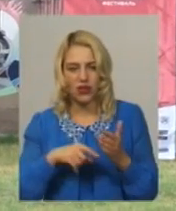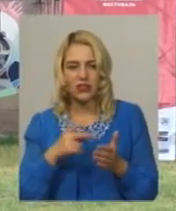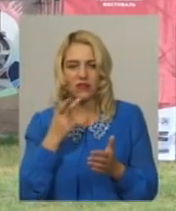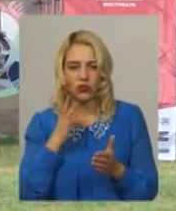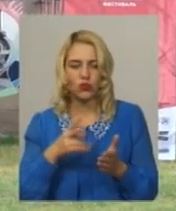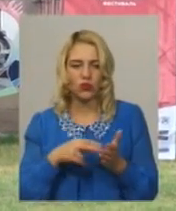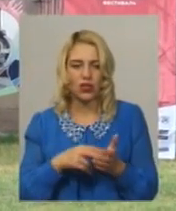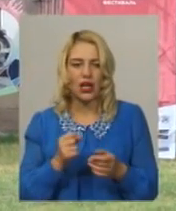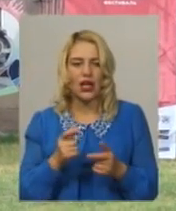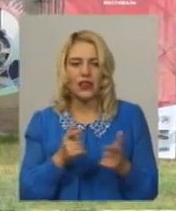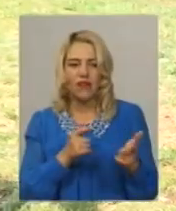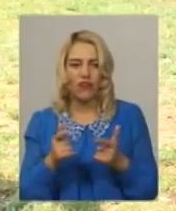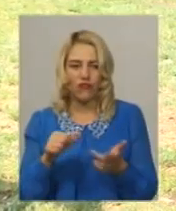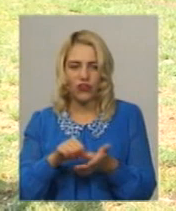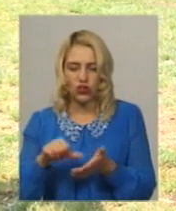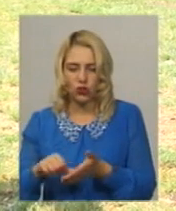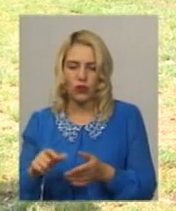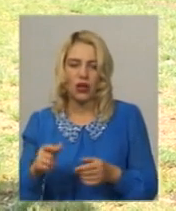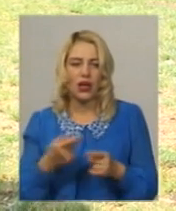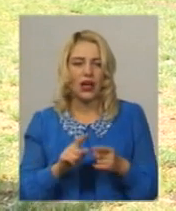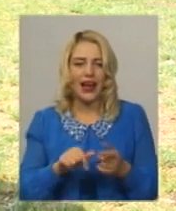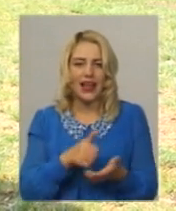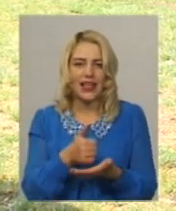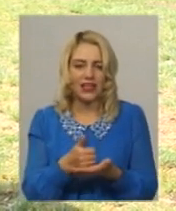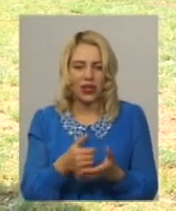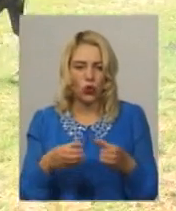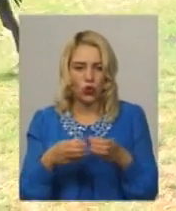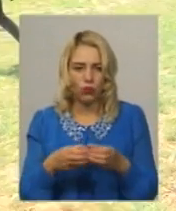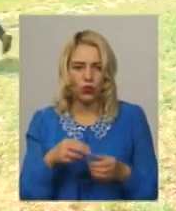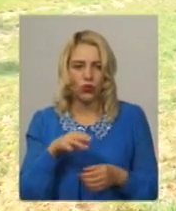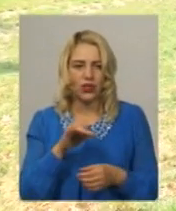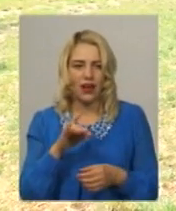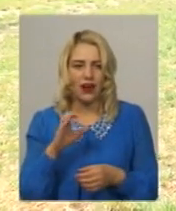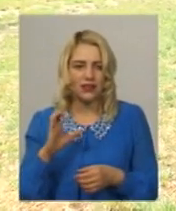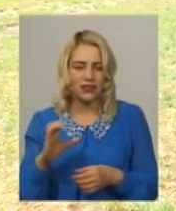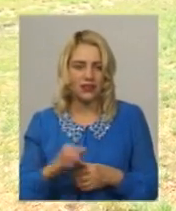фестивалі готується Кобзар, лідер гурту «Хореї Козацька» Тарас Компаніченко. На